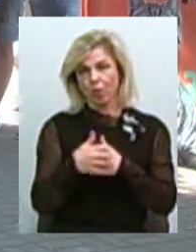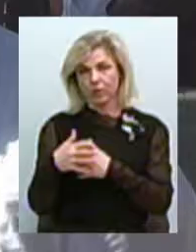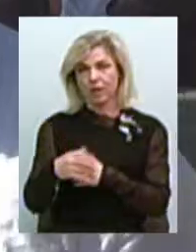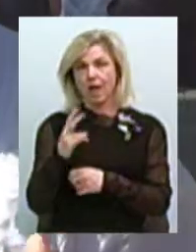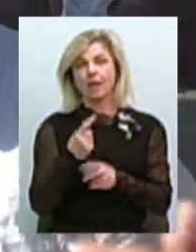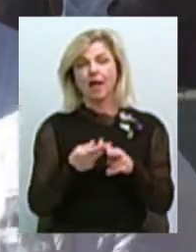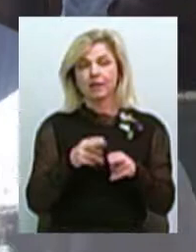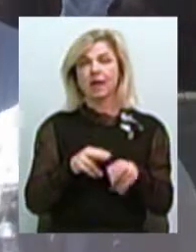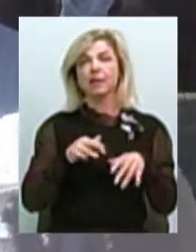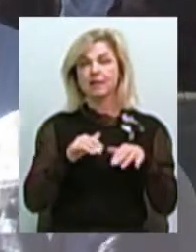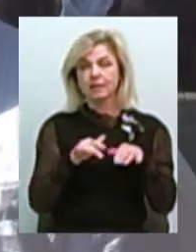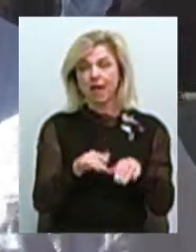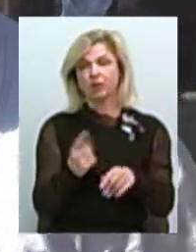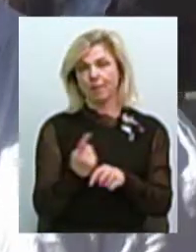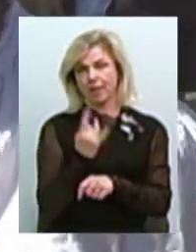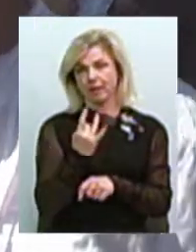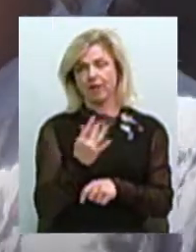вперше.